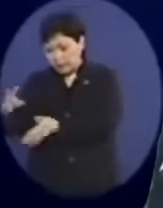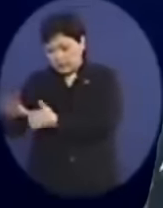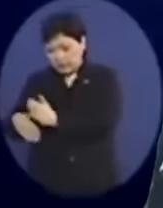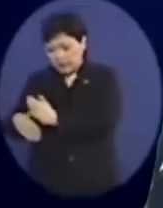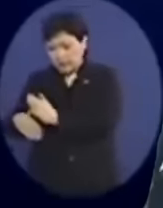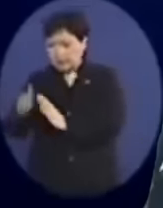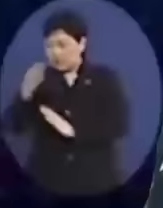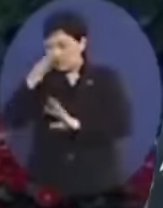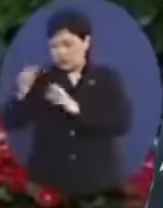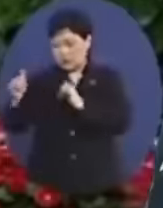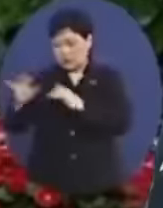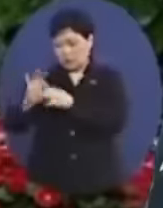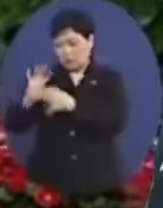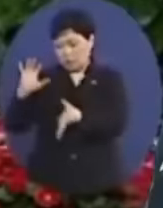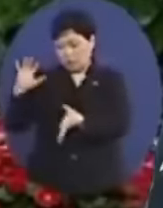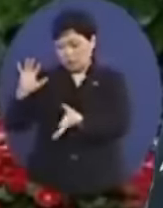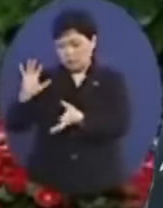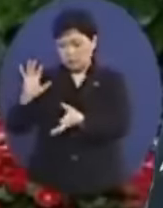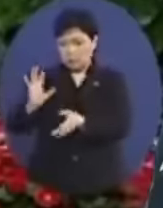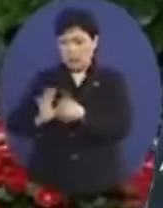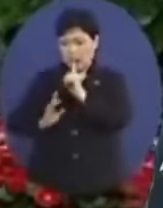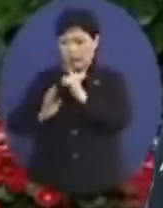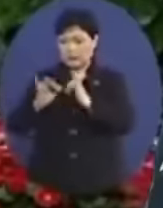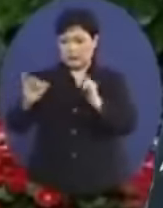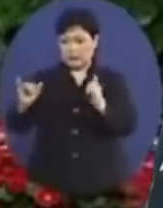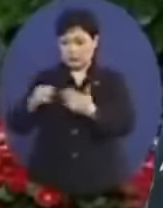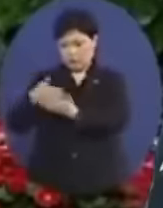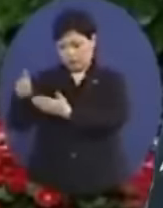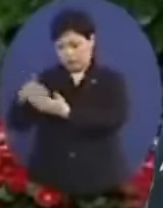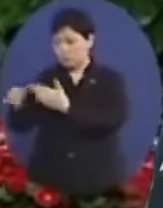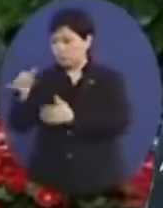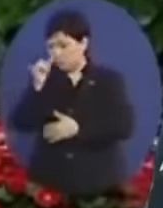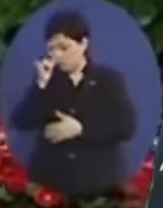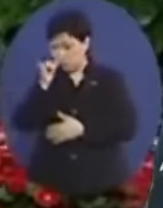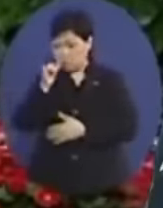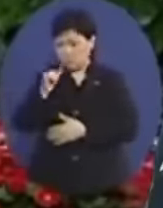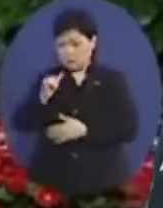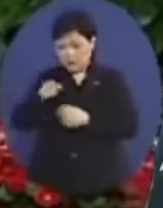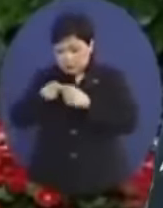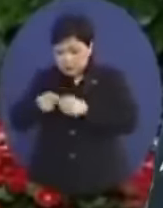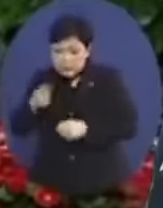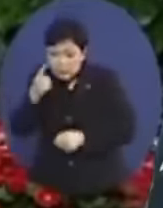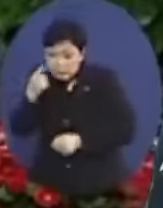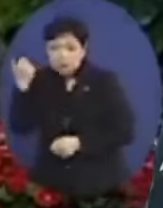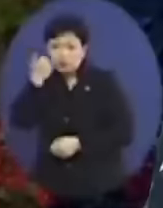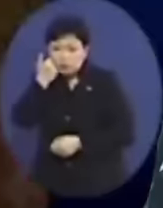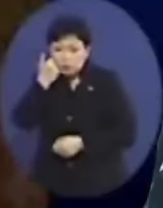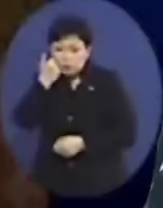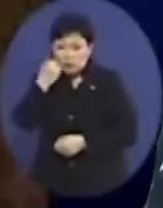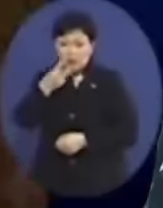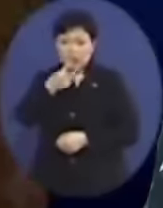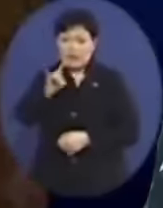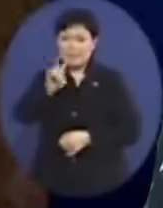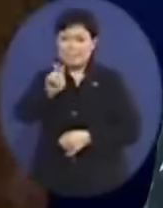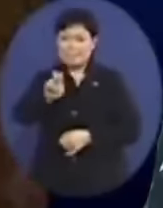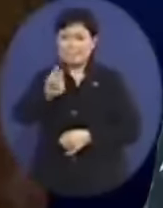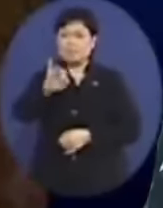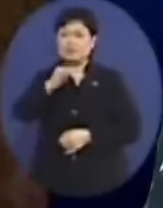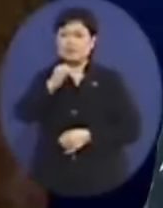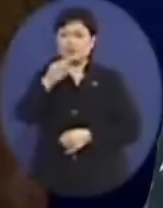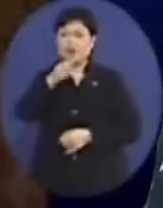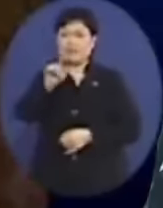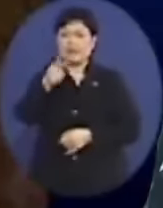사람하고는 전혀 상관이 없는 한 사람이 려져 있습니다 자세히 보면 그것은 바로 브란 자신입니다